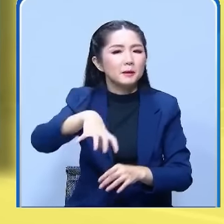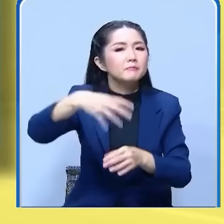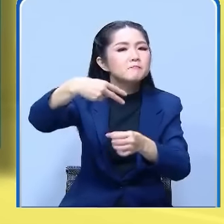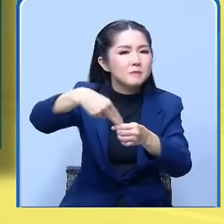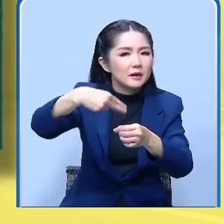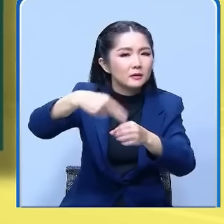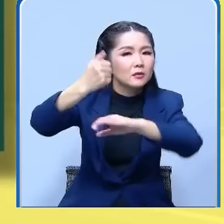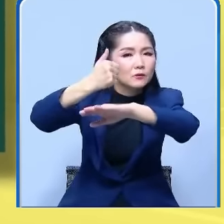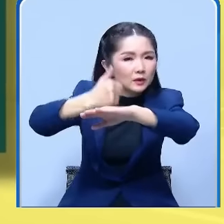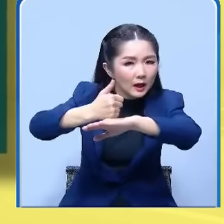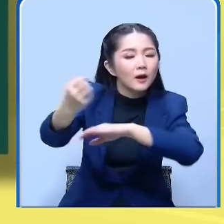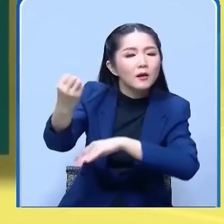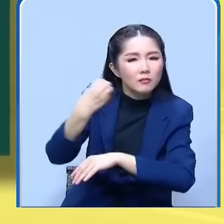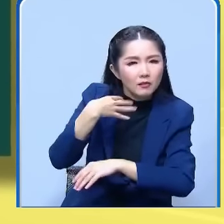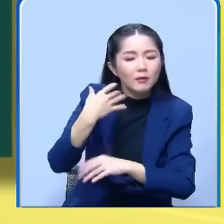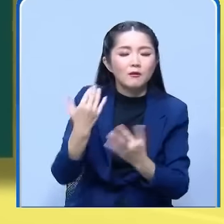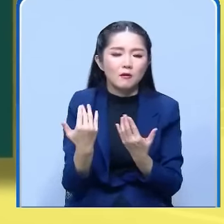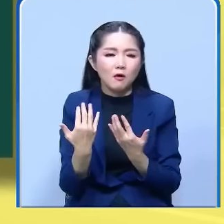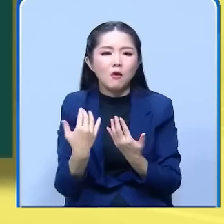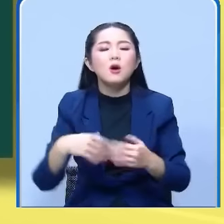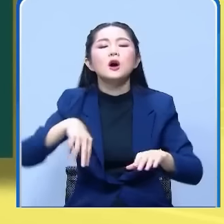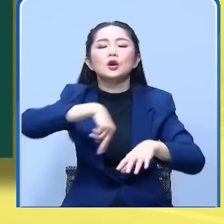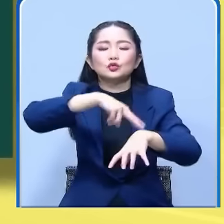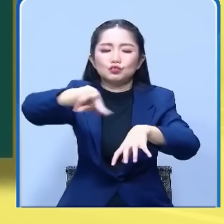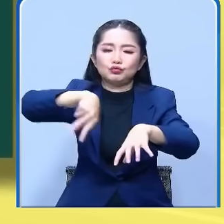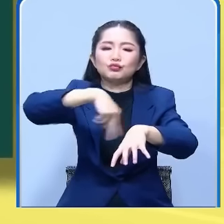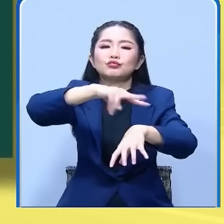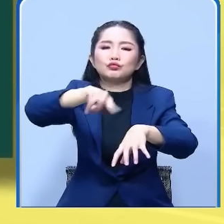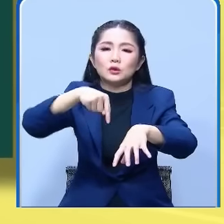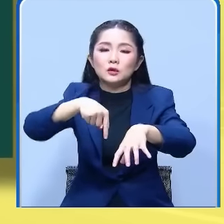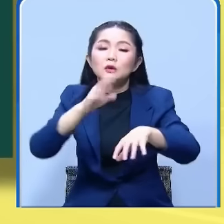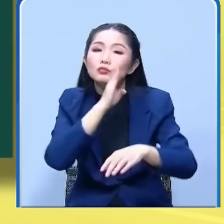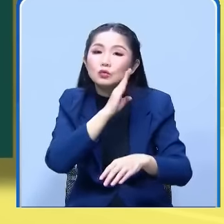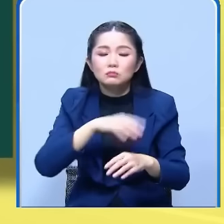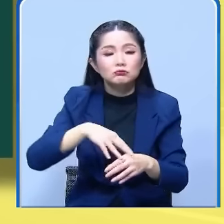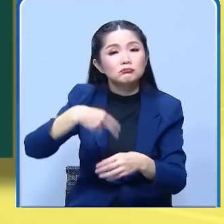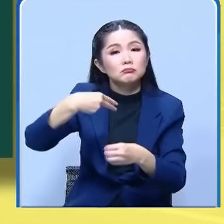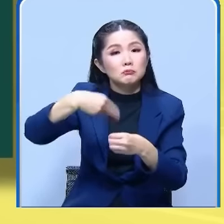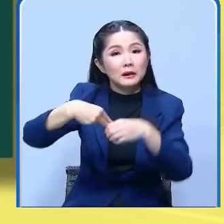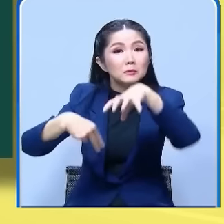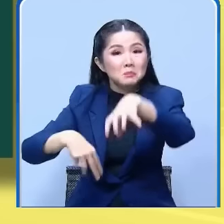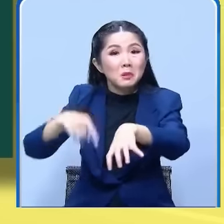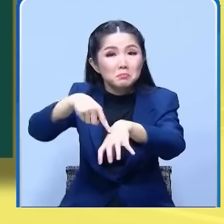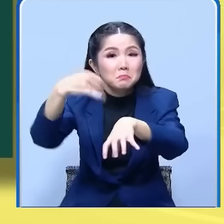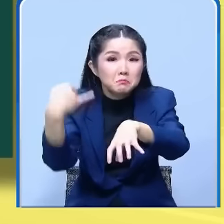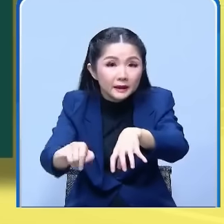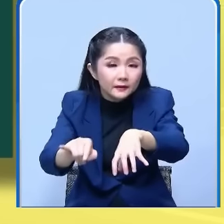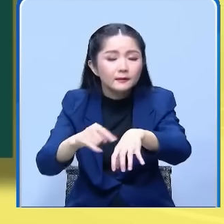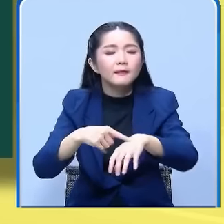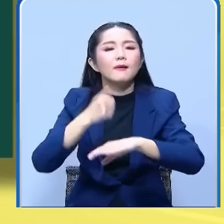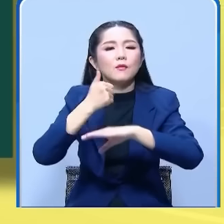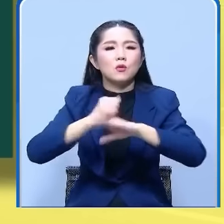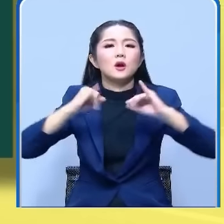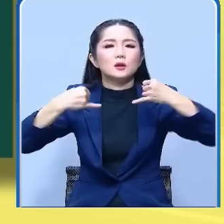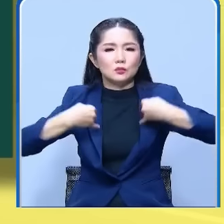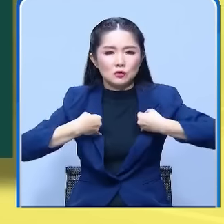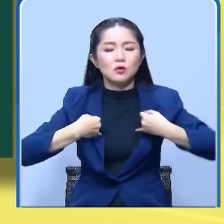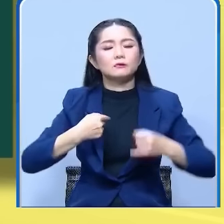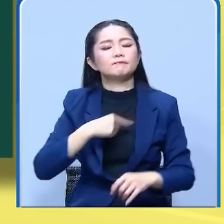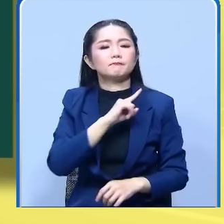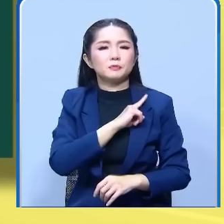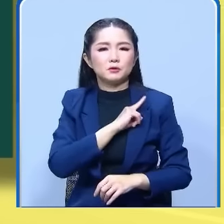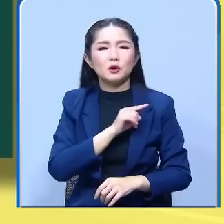อกว่าเดี๋ยวจะมีการตรวจสอบให้ถ้าเกิดมันเป็นเพราะว่าทางปั๊มเขาเองเนี่ยเขาจะรับผิดชอบ 100% คุณบุ๋ม